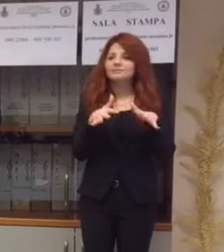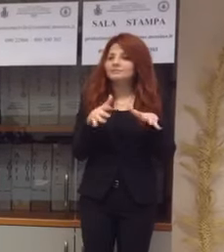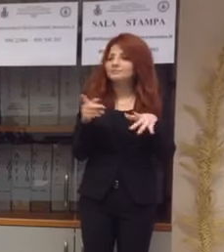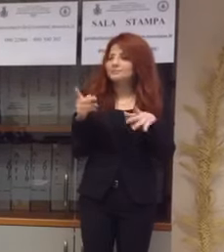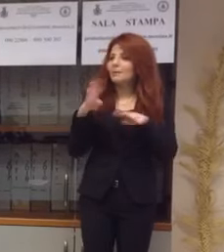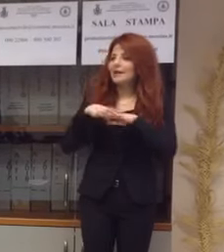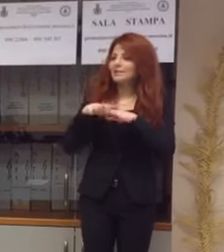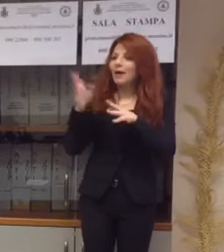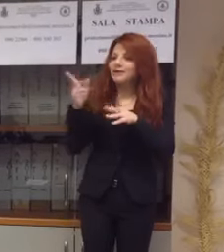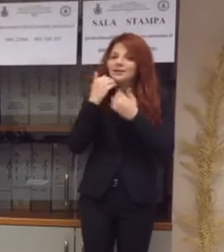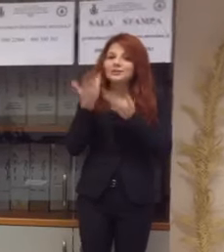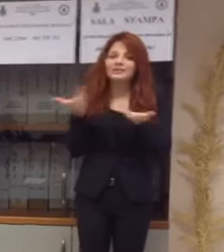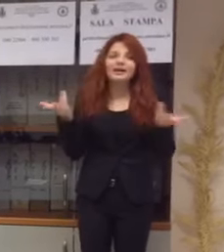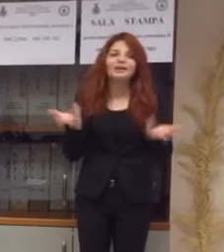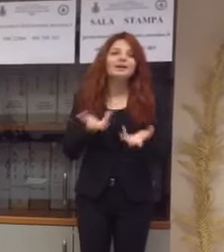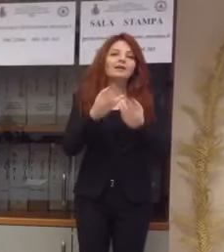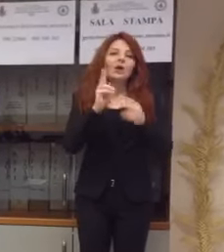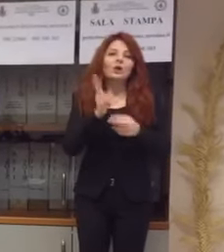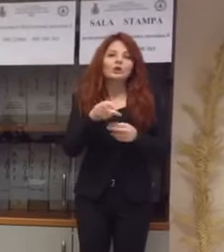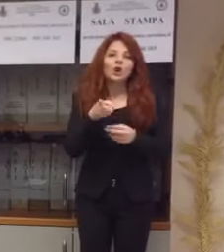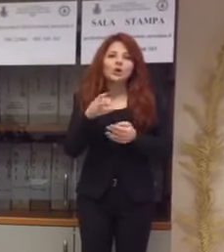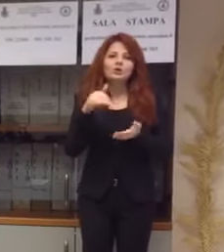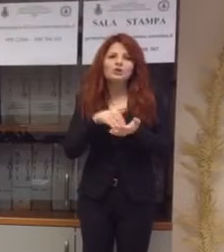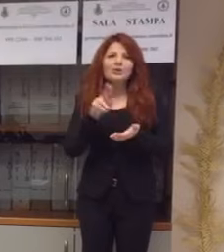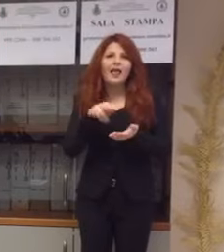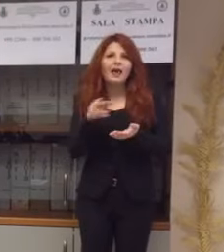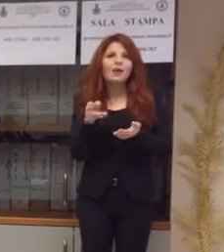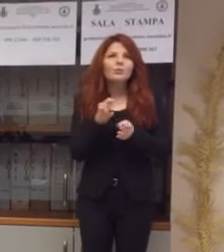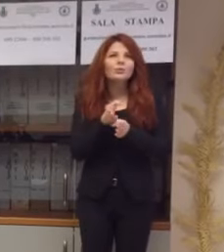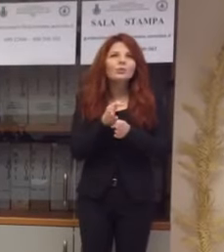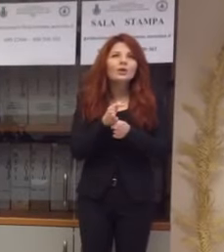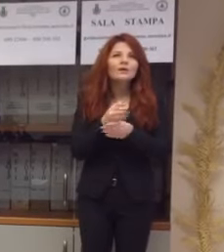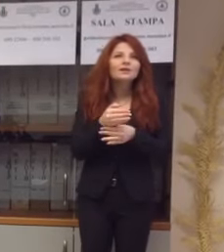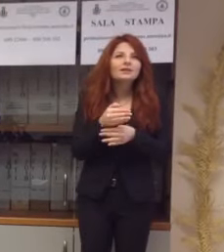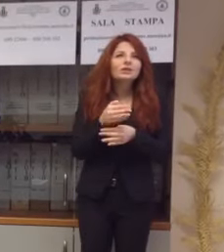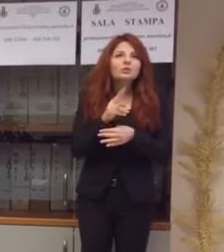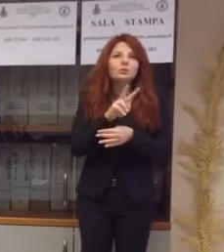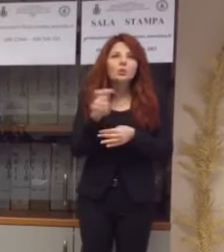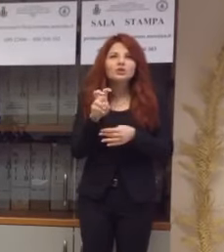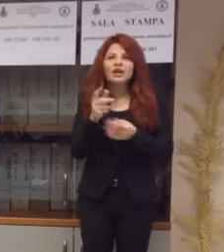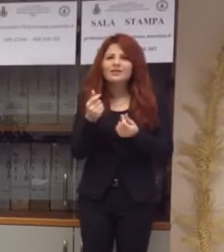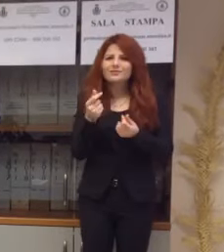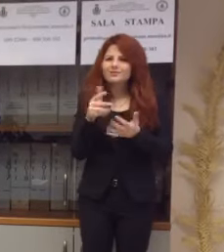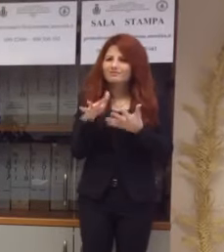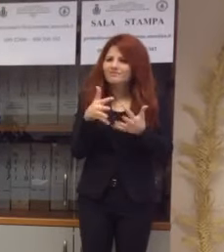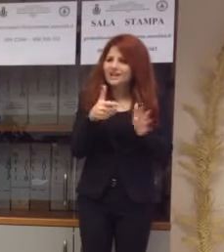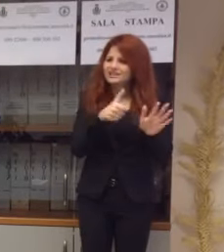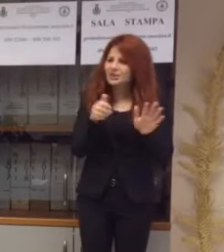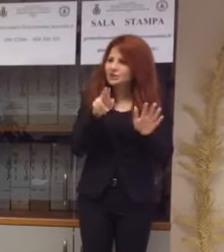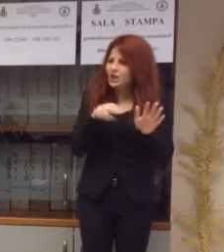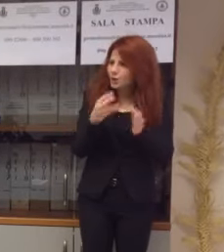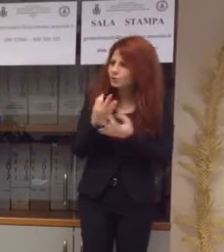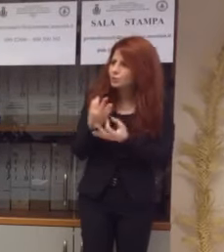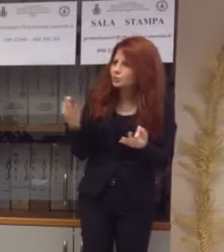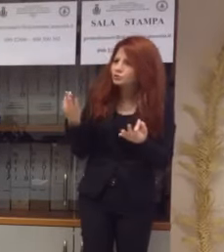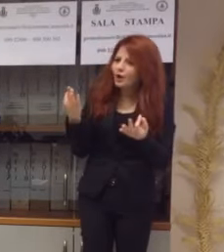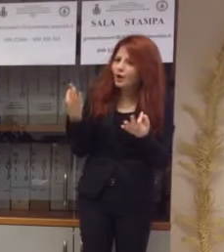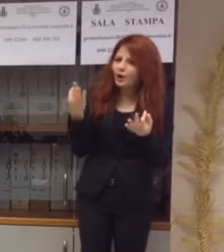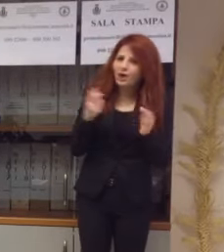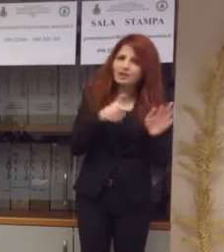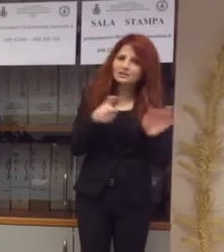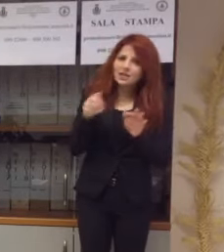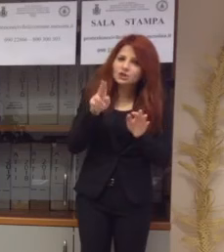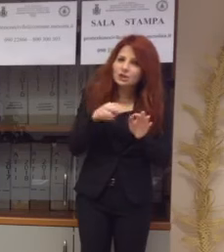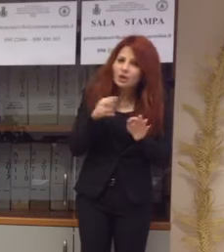Ma 12.000 euro diviso 200 farà quanto? 600 euro, giusto? 600